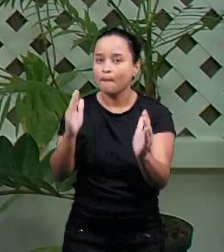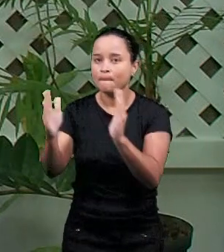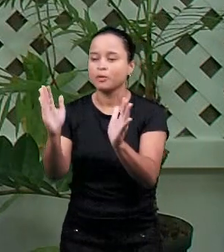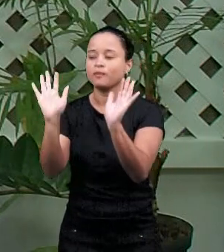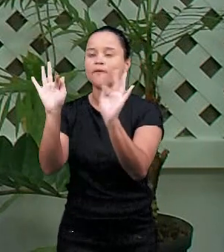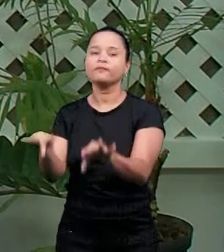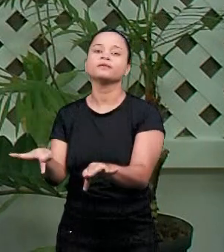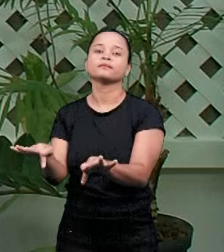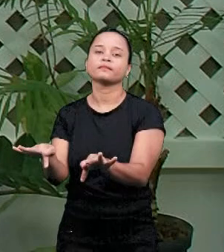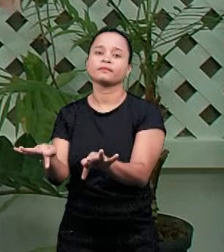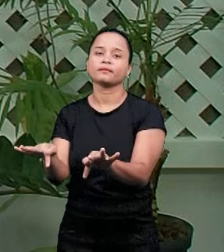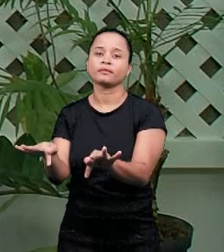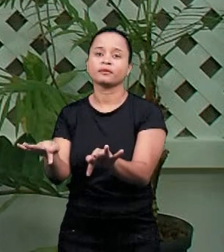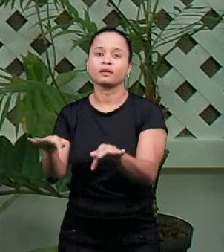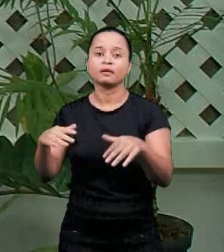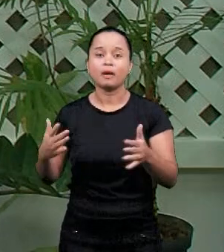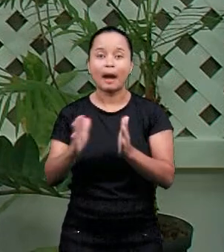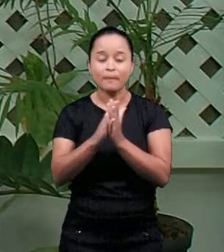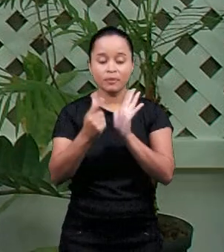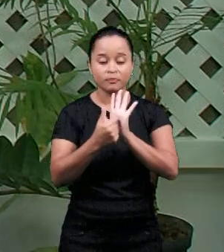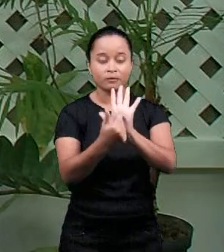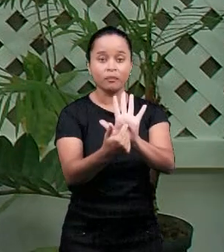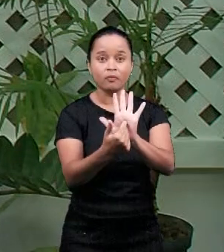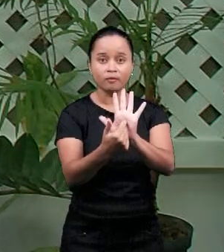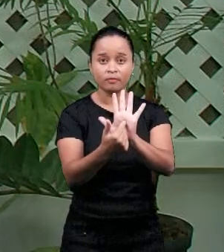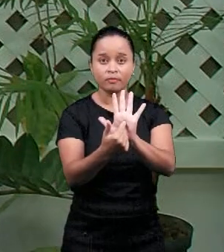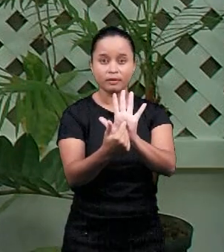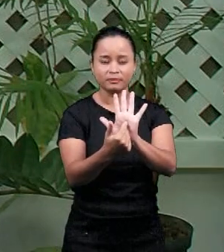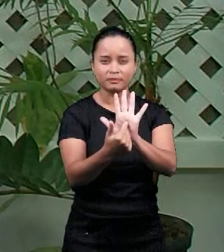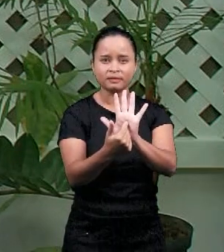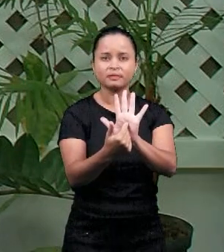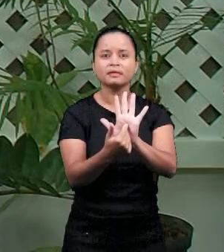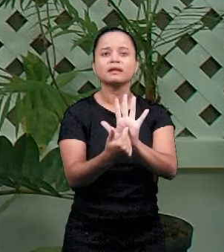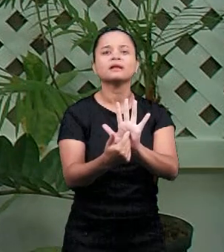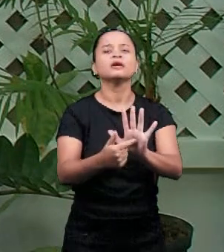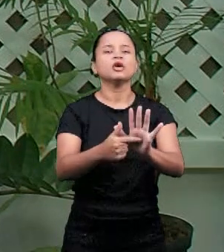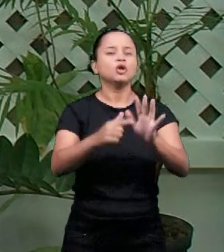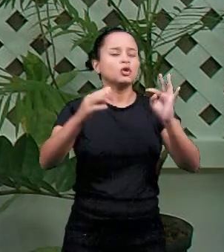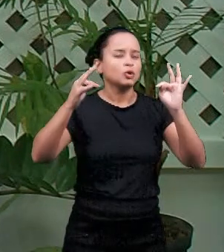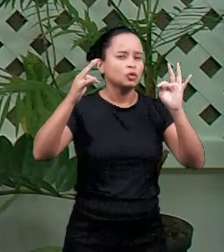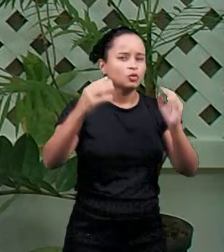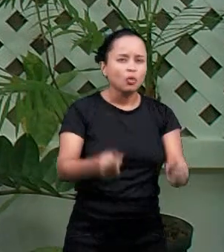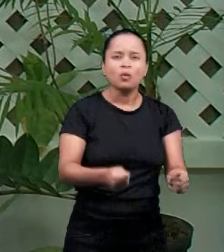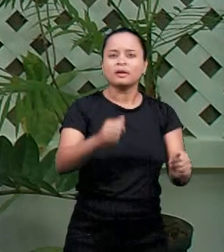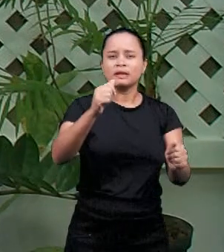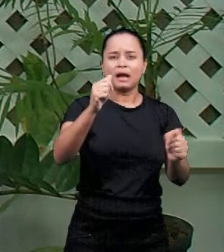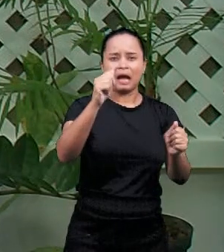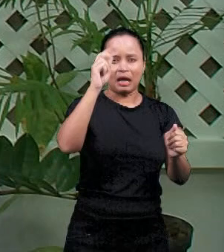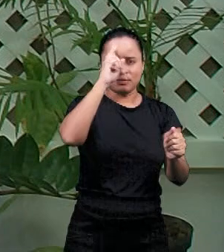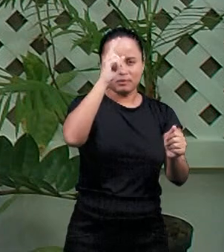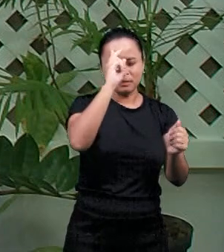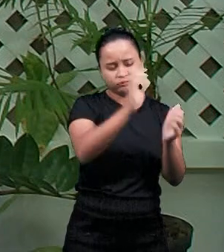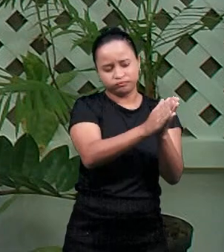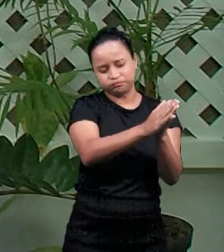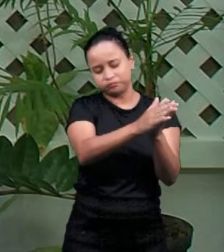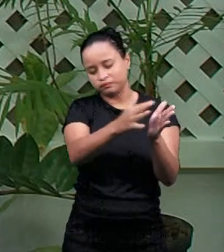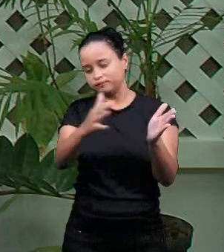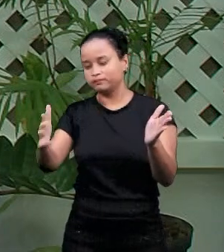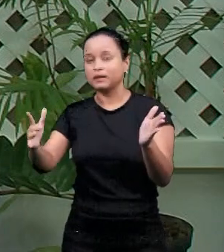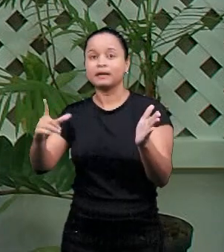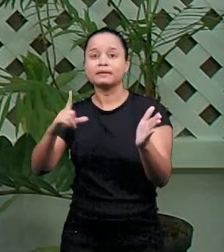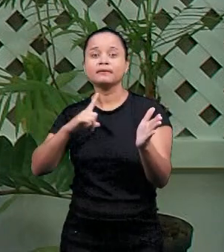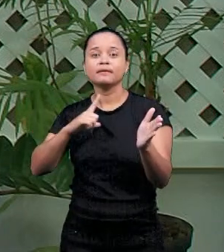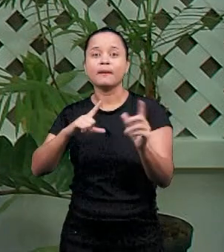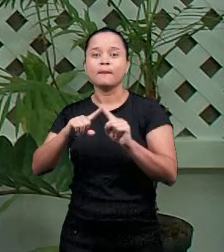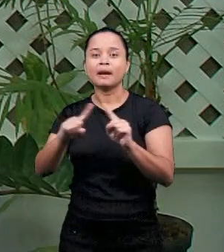Dieu montre que beaucoup se sont fait déjà antichrist pendant toute l'histoire. Mais maintenant, à cette dernière heure, elle est caractérisée